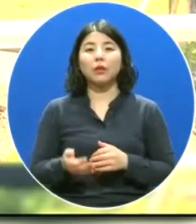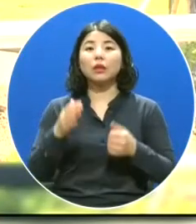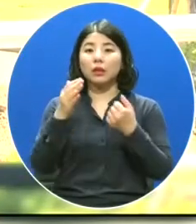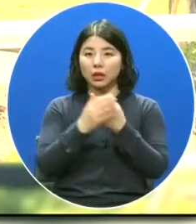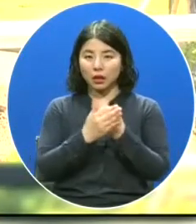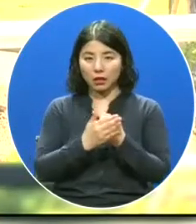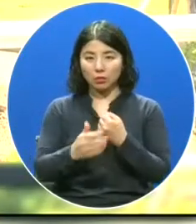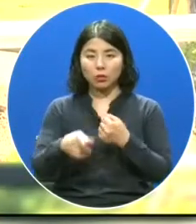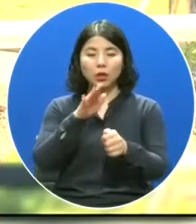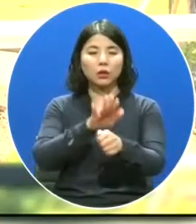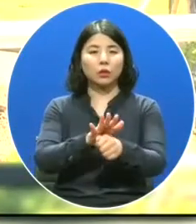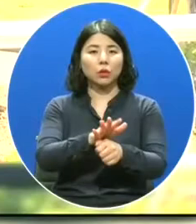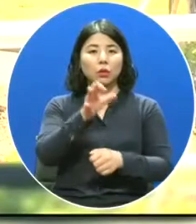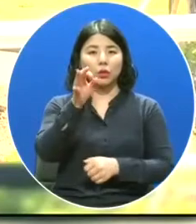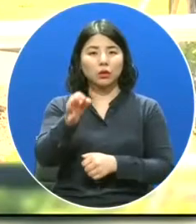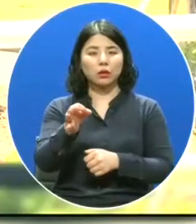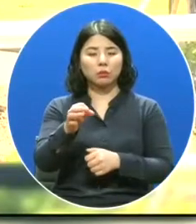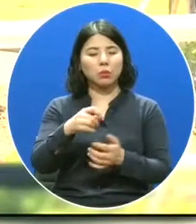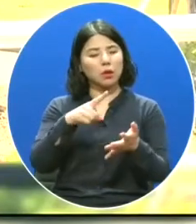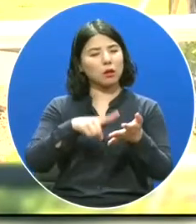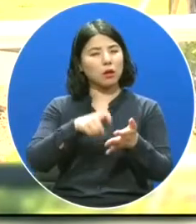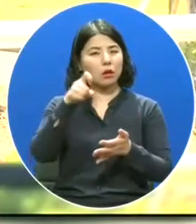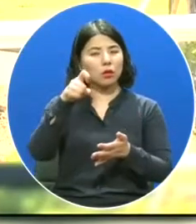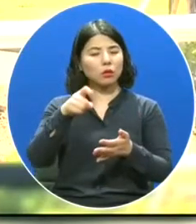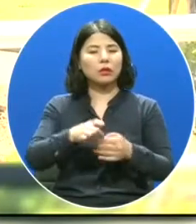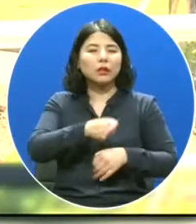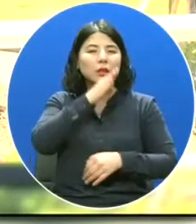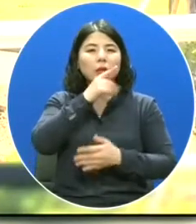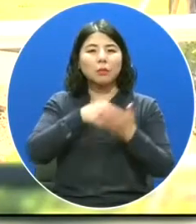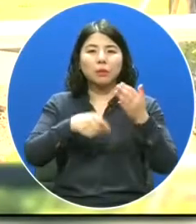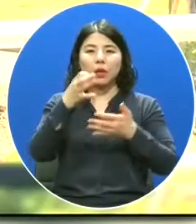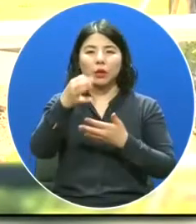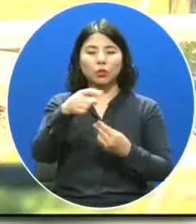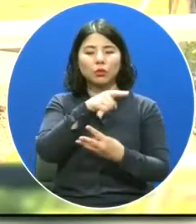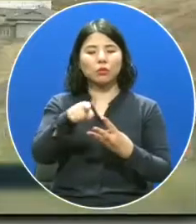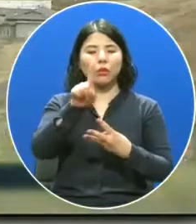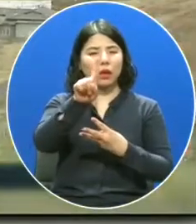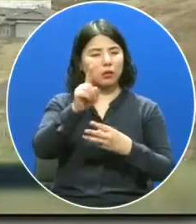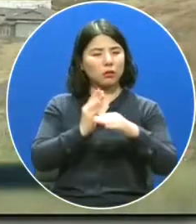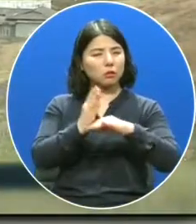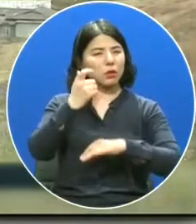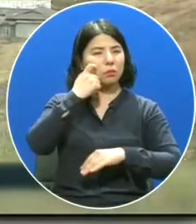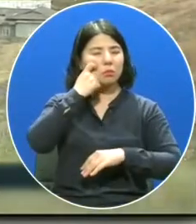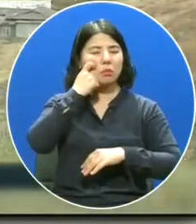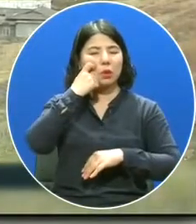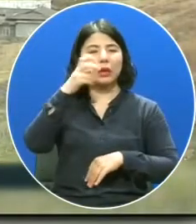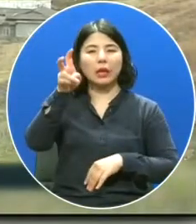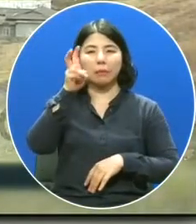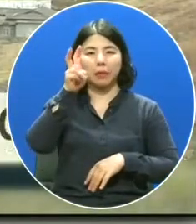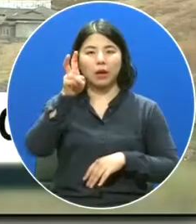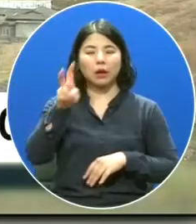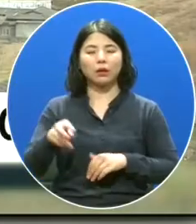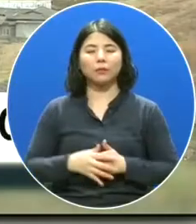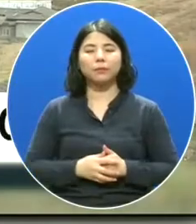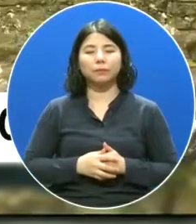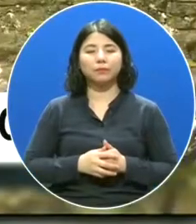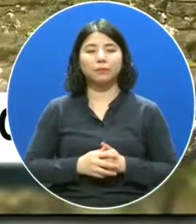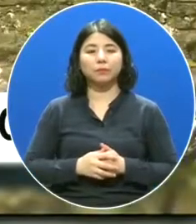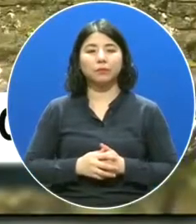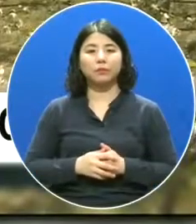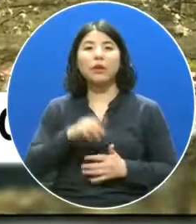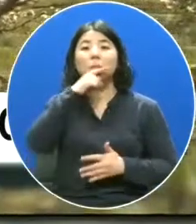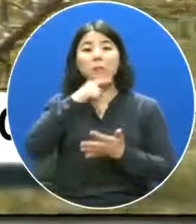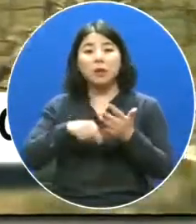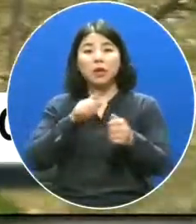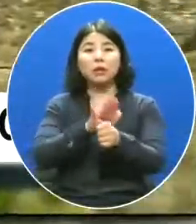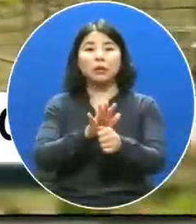그러다 보니 지원금이 어림잡아 실제 피해 금액의 3분의 1을 넘지 못할 것으로 전망됩니다.